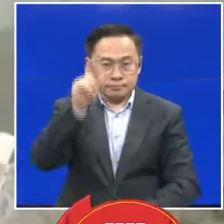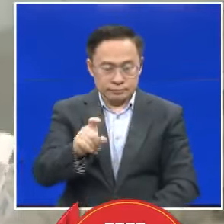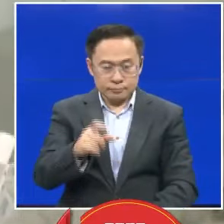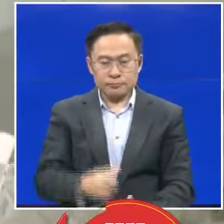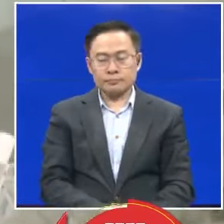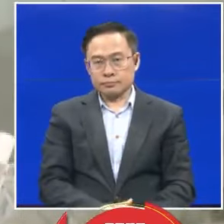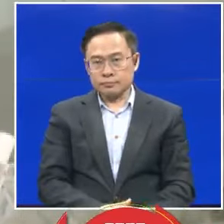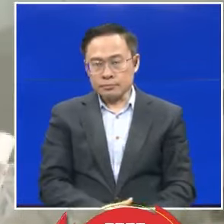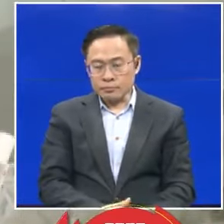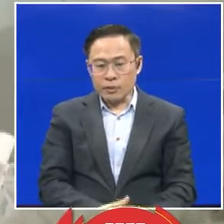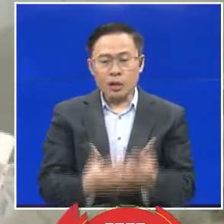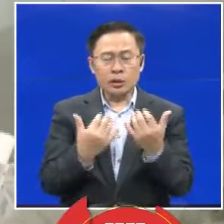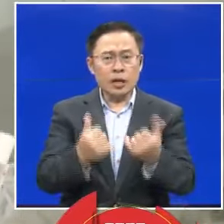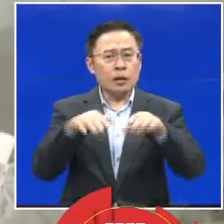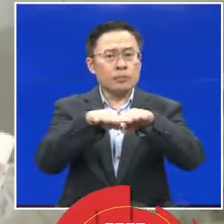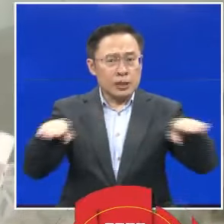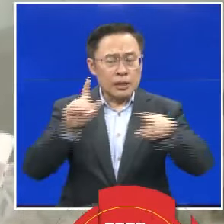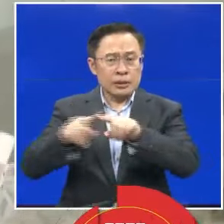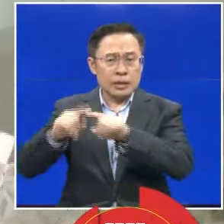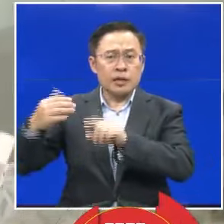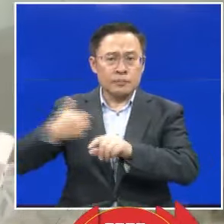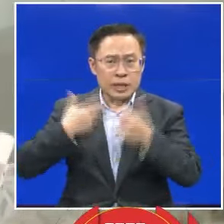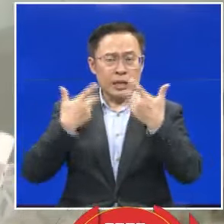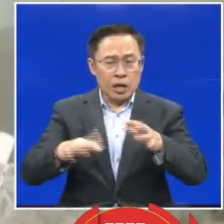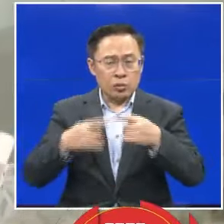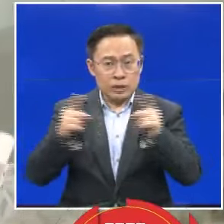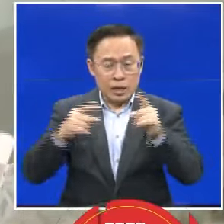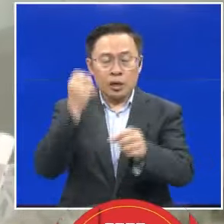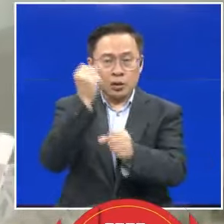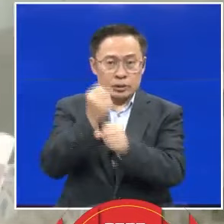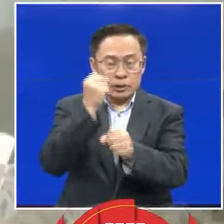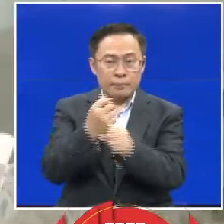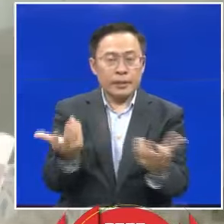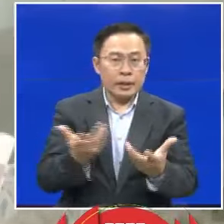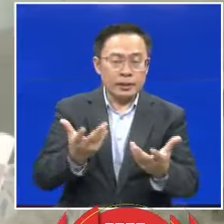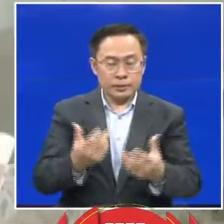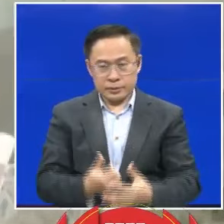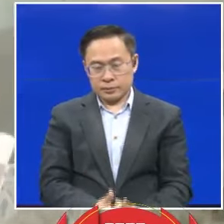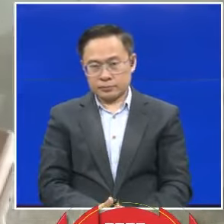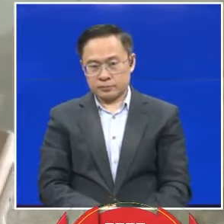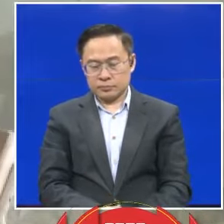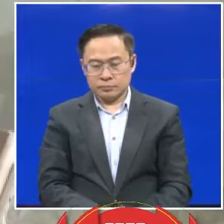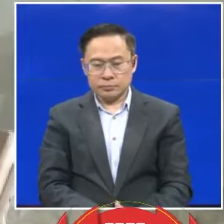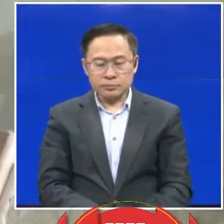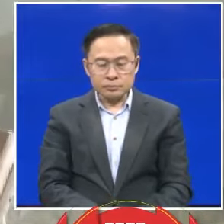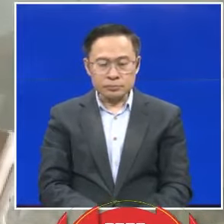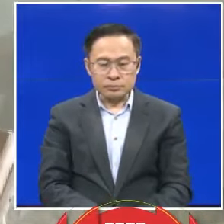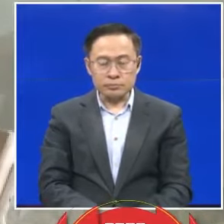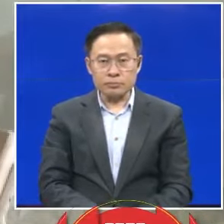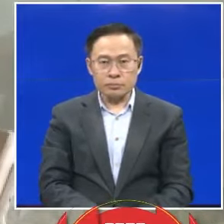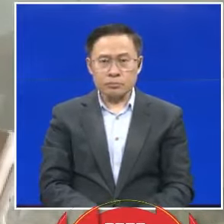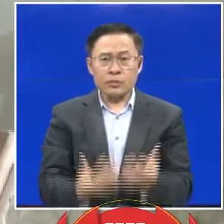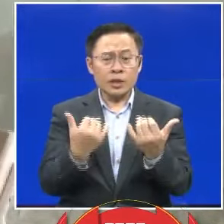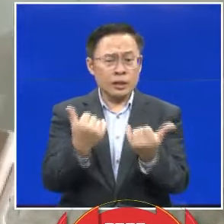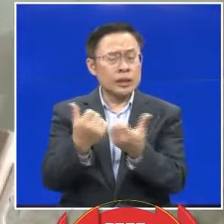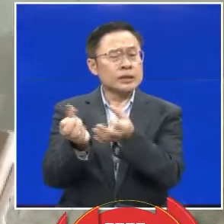านอะไรทุกอย่างมันมีอยู่แล้วแหละแค่เราจะทำไม่ทำเท่านั้นเองต้องมาดูว่าคนเนี่ยเราทำตามมาตรฐานได้หรือเปล่า ครับเรื่องแบบเนี้ยที่ปรึก